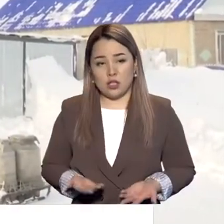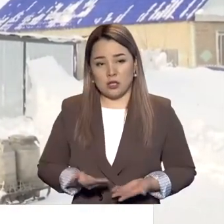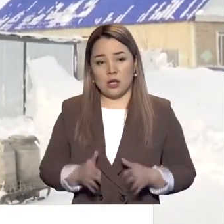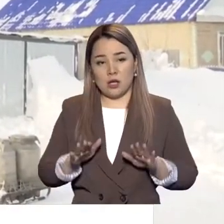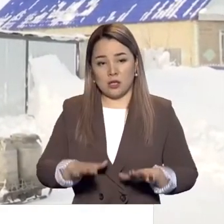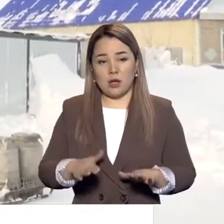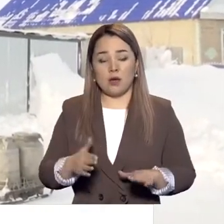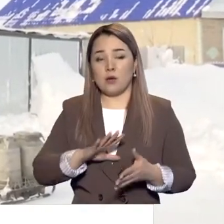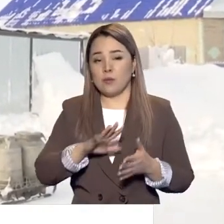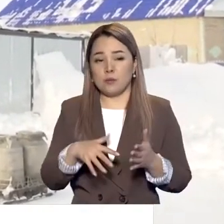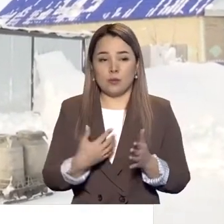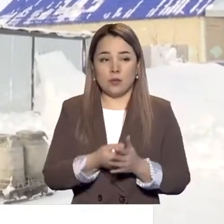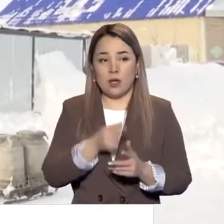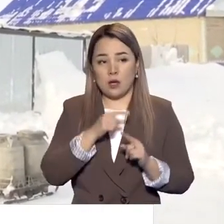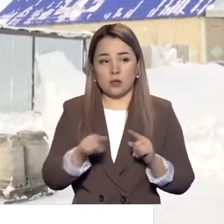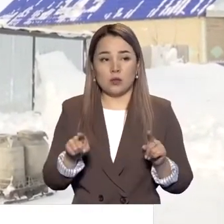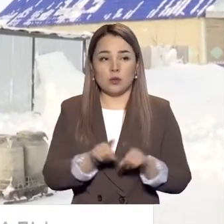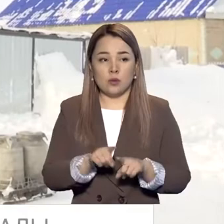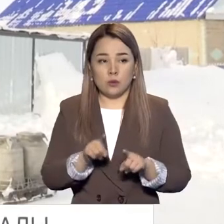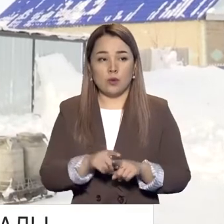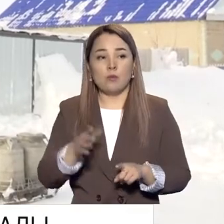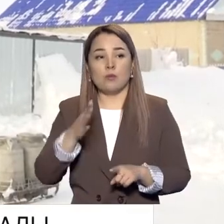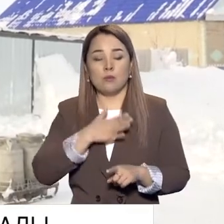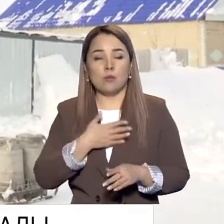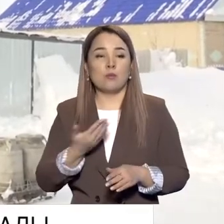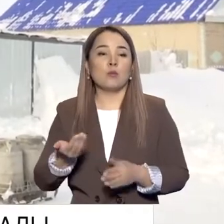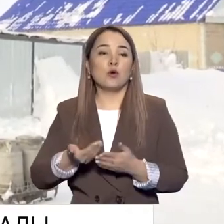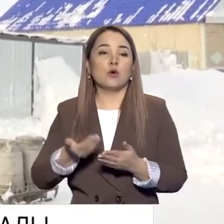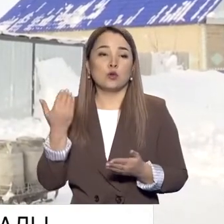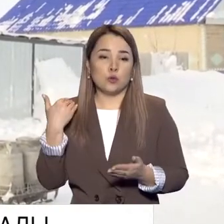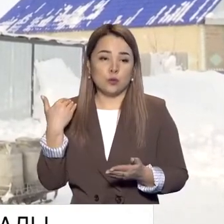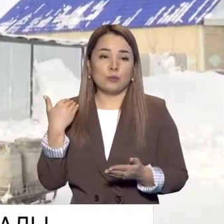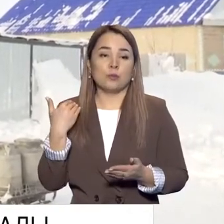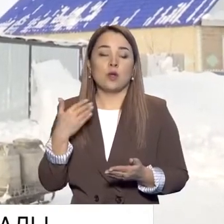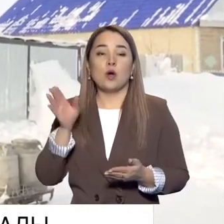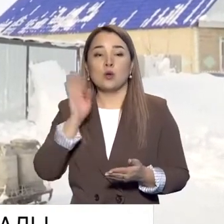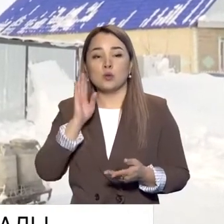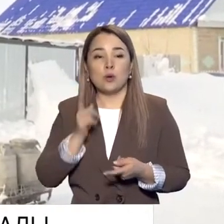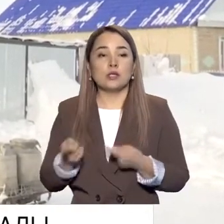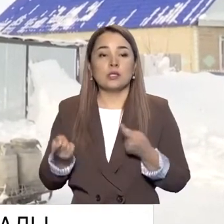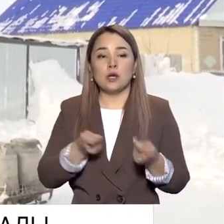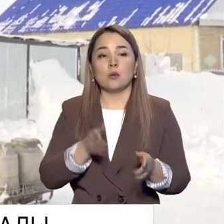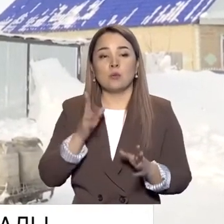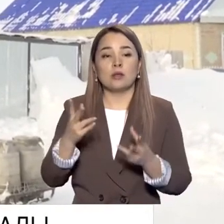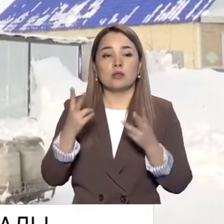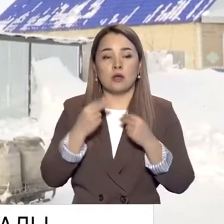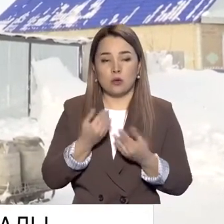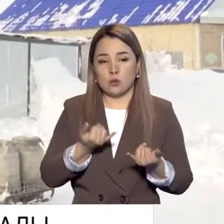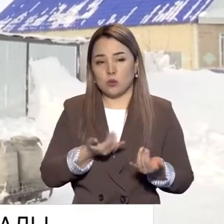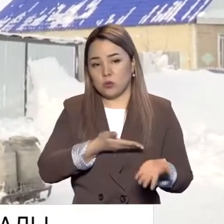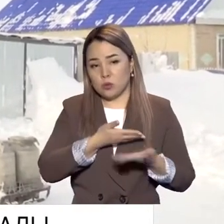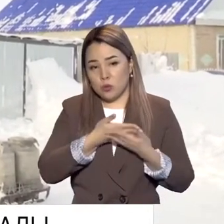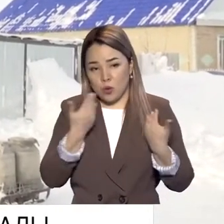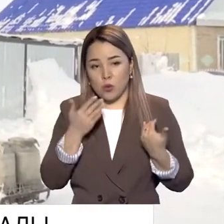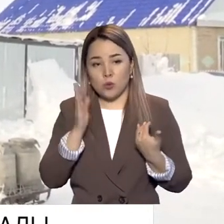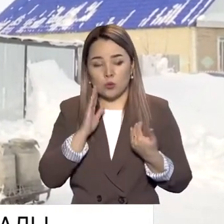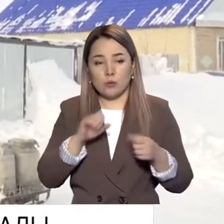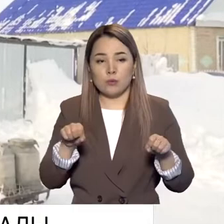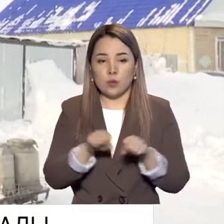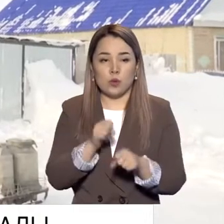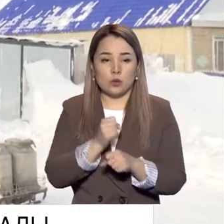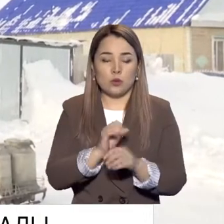Сол келгеннен бері бізден бұрын бұлар су келеді деген екен, су келмей, содан бері су